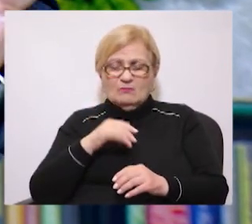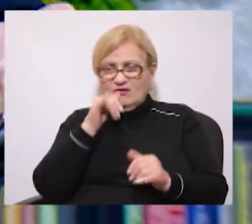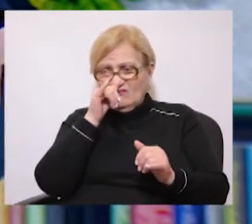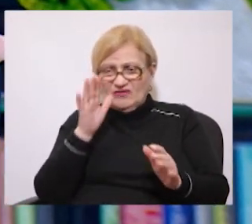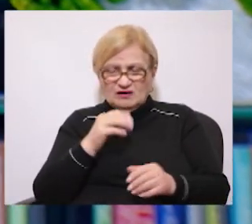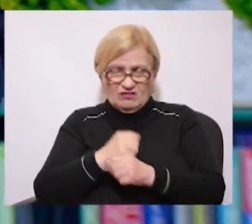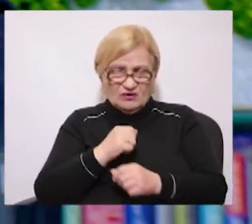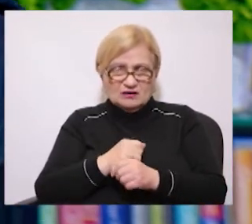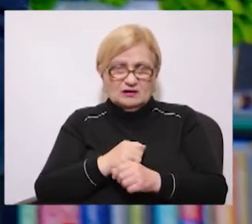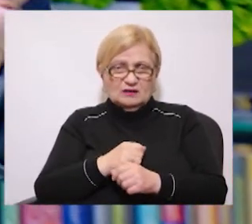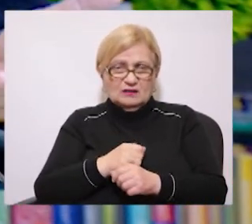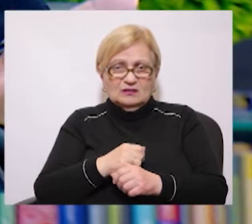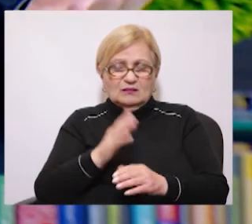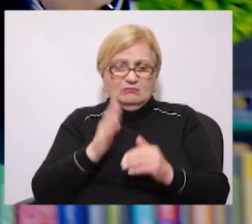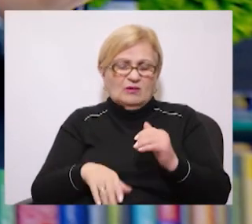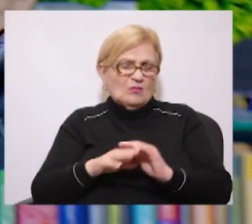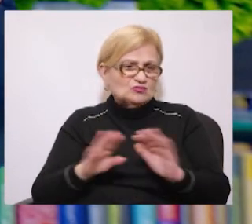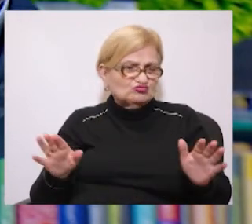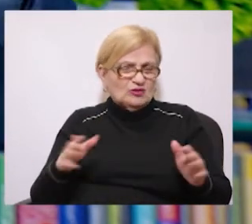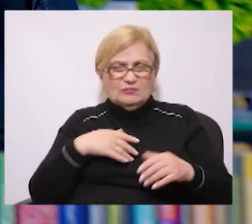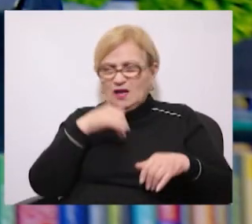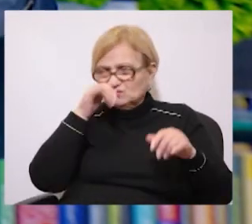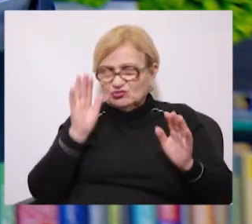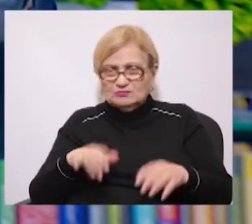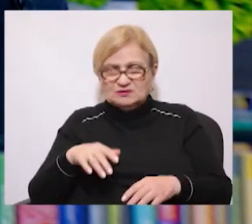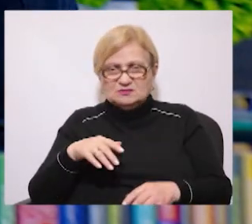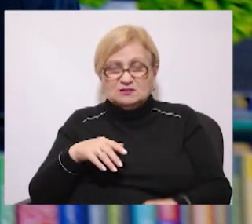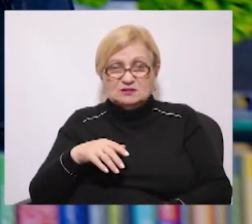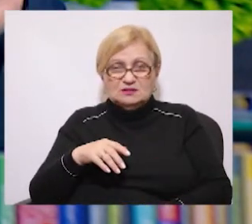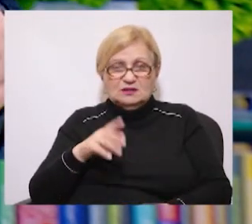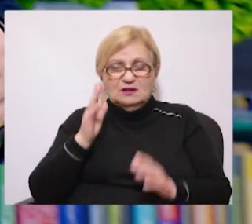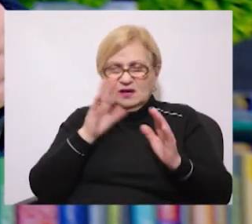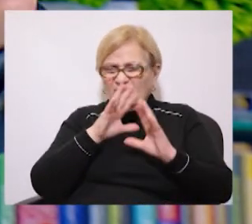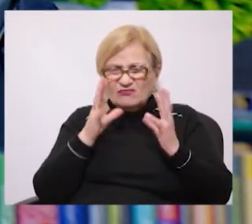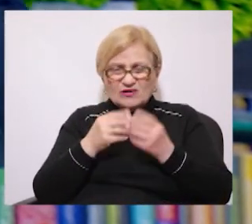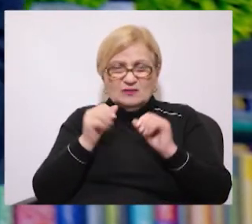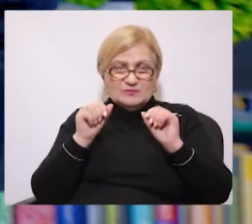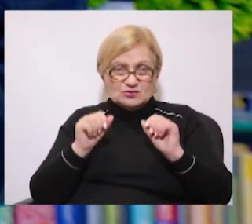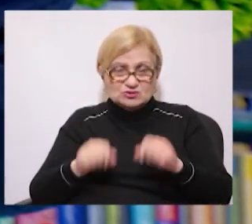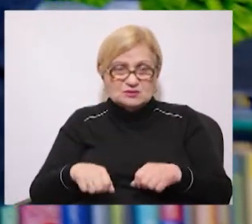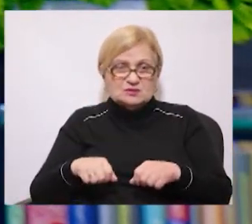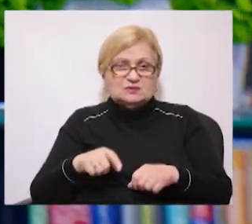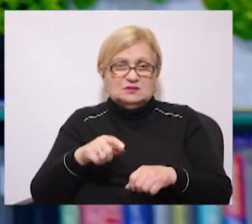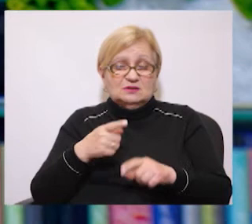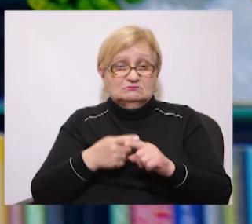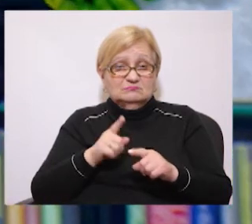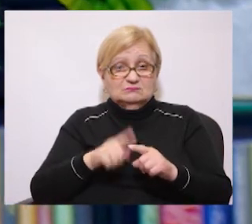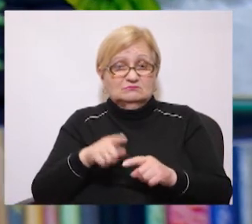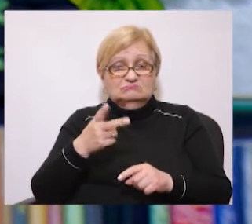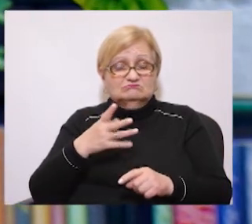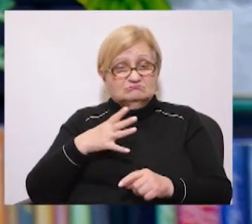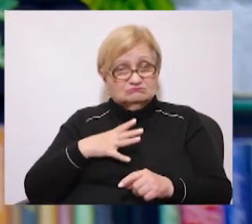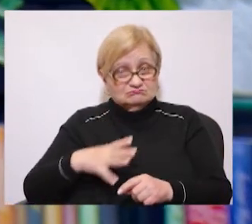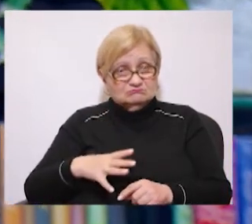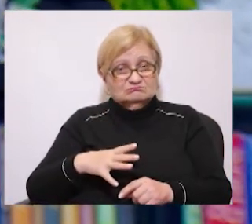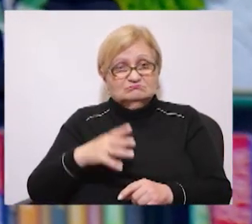ეს ხშირია. აი, დამთავრდა, მე აქ მეხუთე მეცშვები გონება ვეძლე. ზლევს. სწორედ მაშინ ახარ. შემოქმედი, ასე